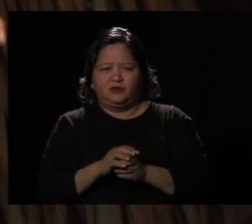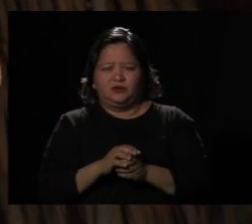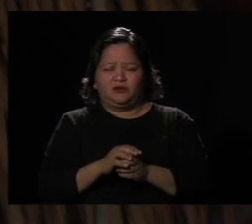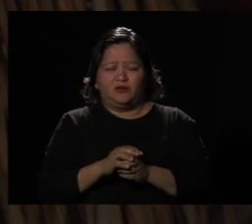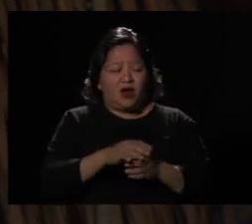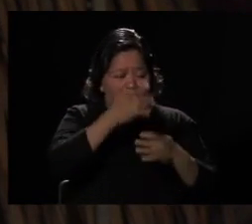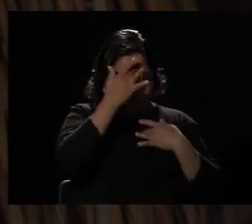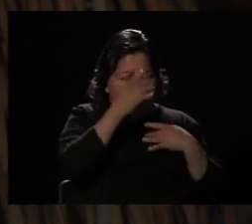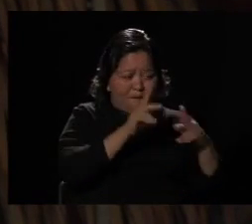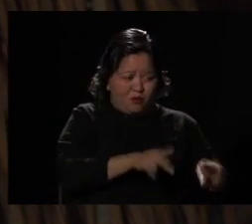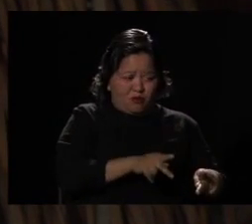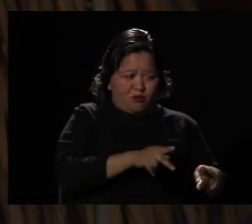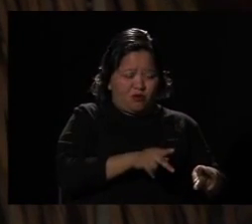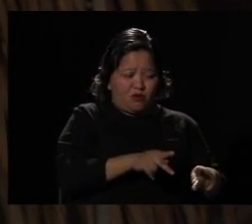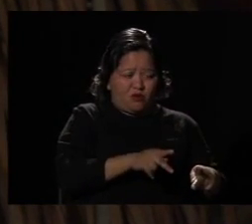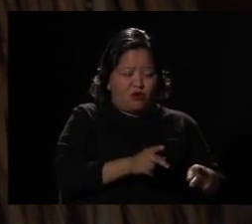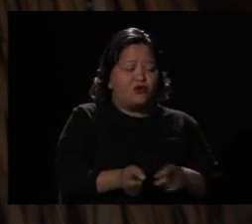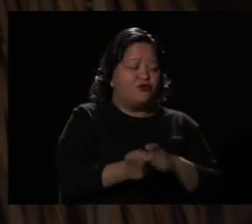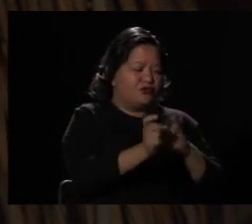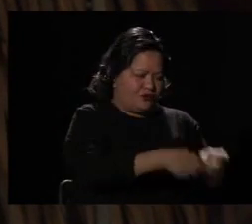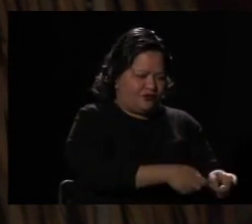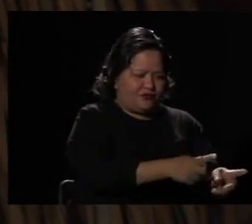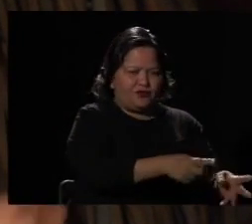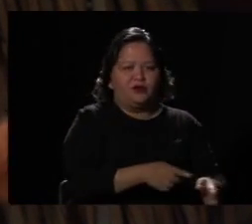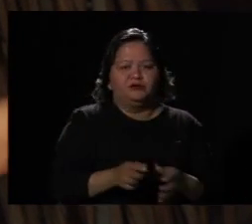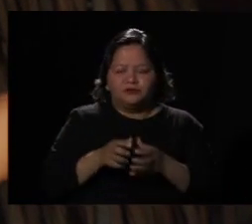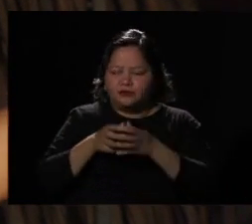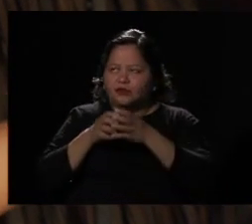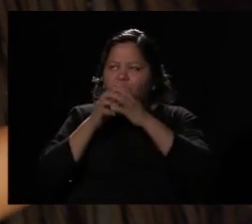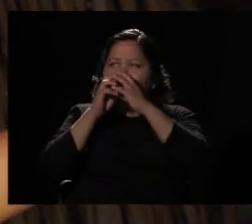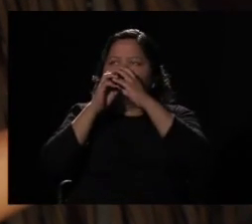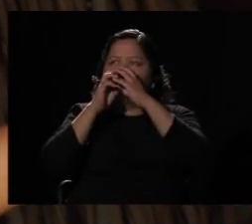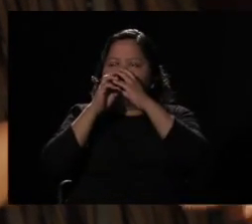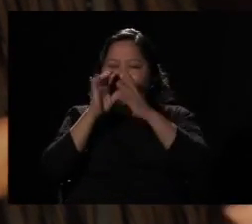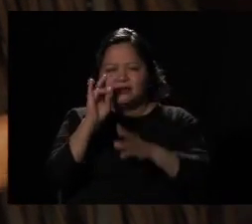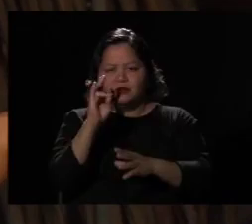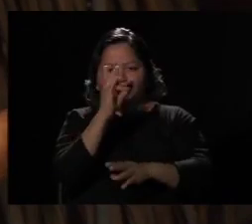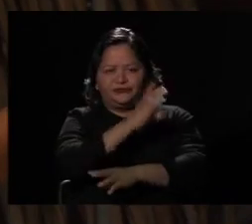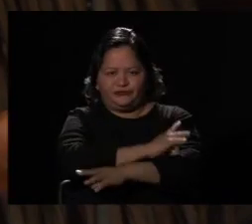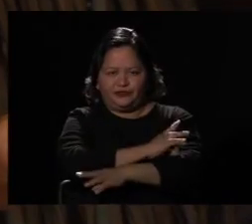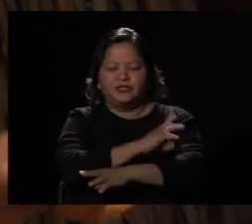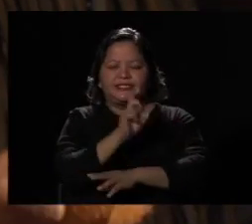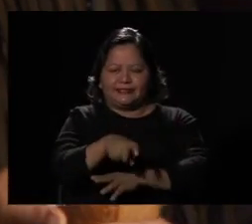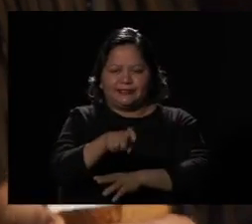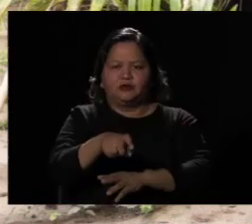Na gimin imalangu no ini fiti na haani.